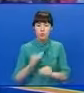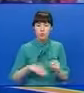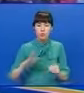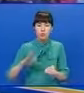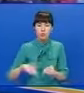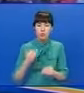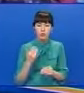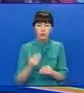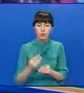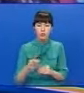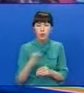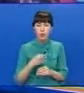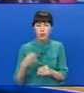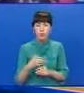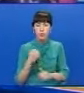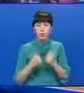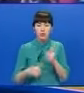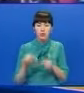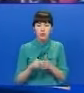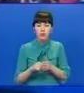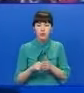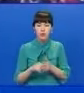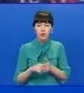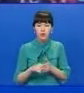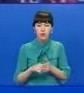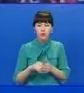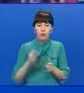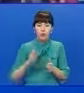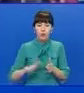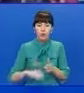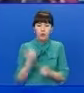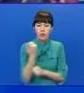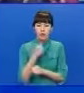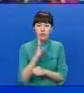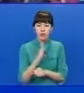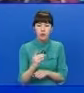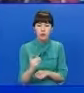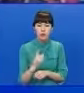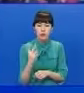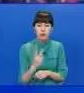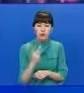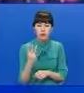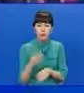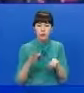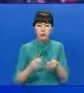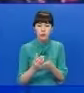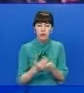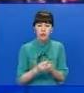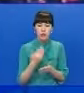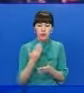олар облыс біріншілігіне қатысады. Облыс біріншілігінен ұтса, ол жерде бірінші, екінші орын алғандар, содан кейін барып